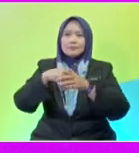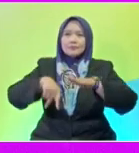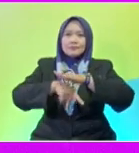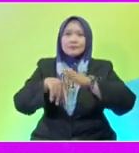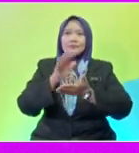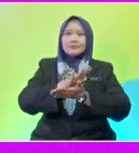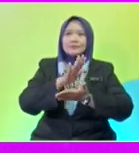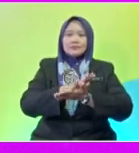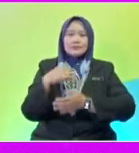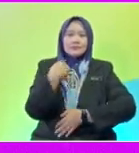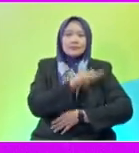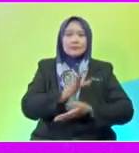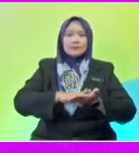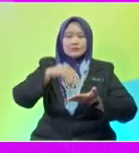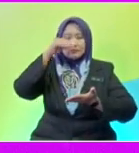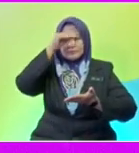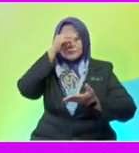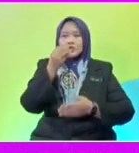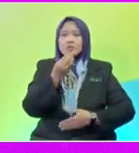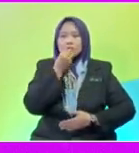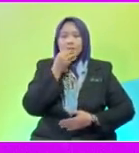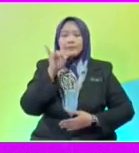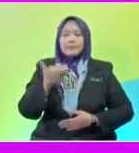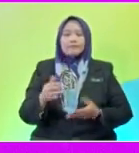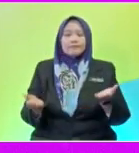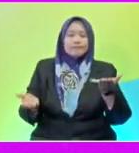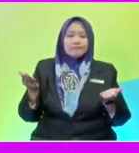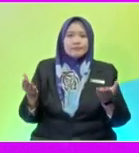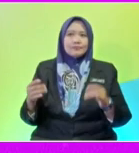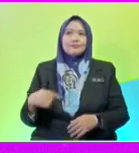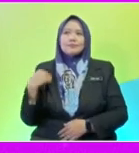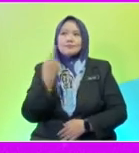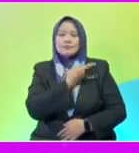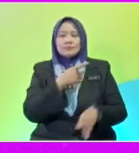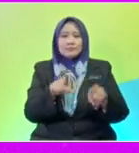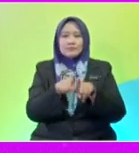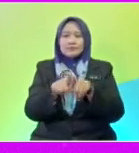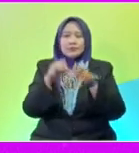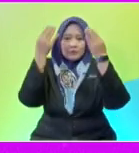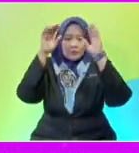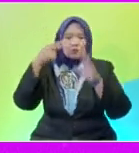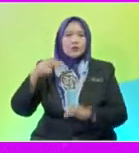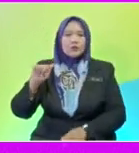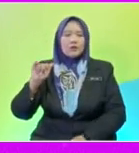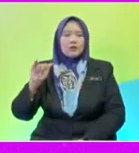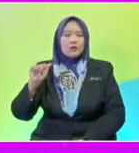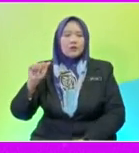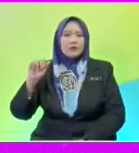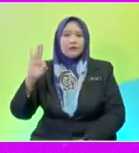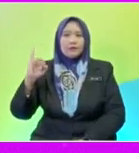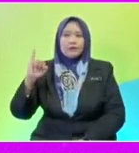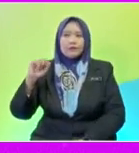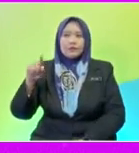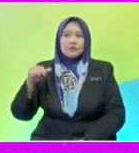kita akan belajar mengenai pemakaian yang seimbang Ria masih lagi bisa bersama-sama dengan Cikgu Hafiza kita teruskan dengan kesan